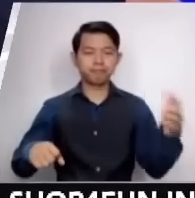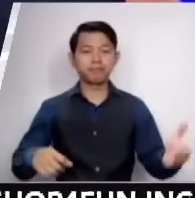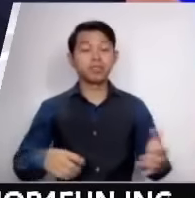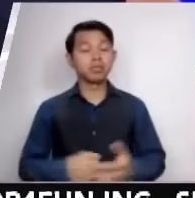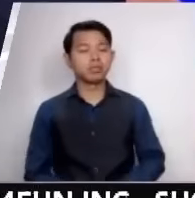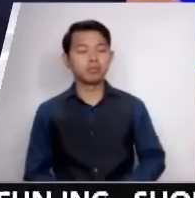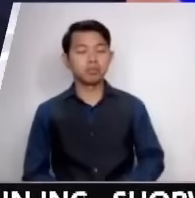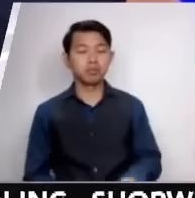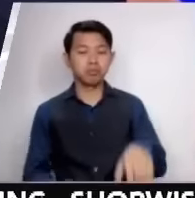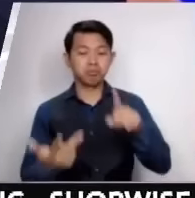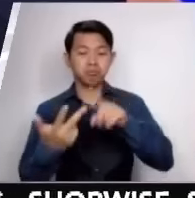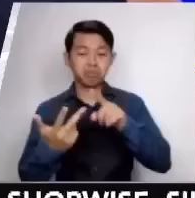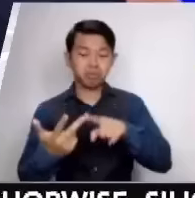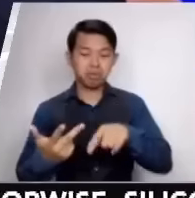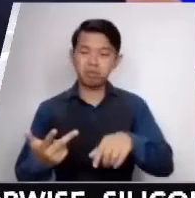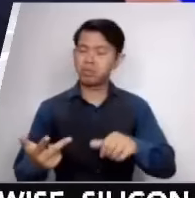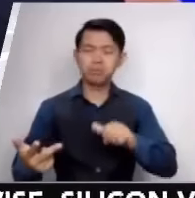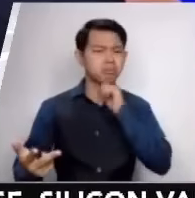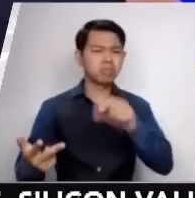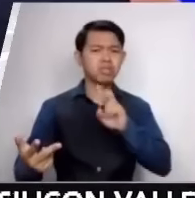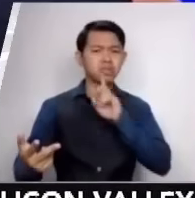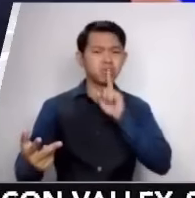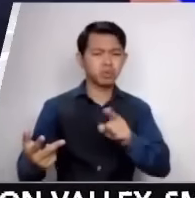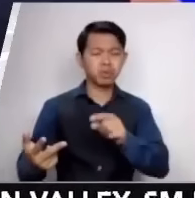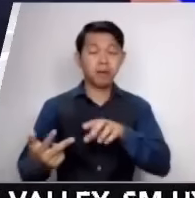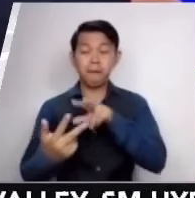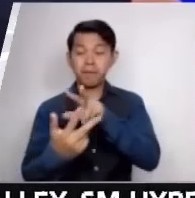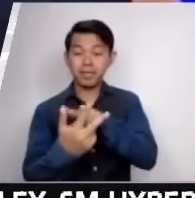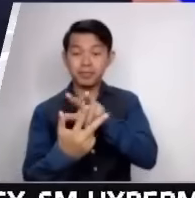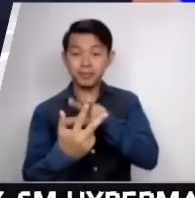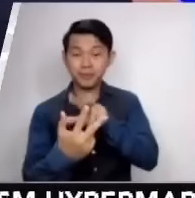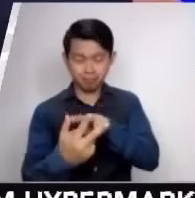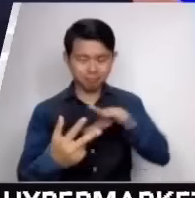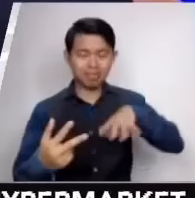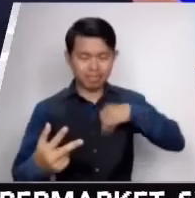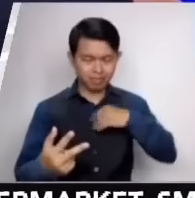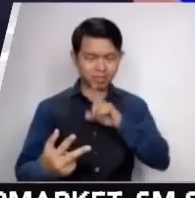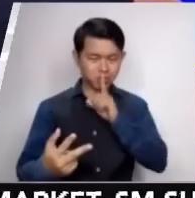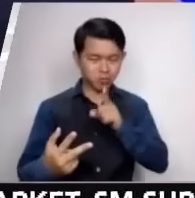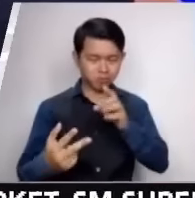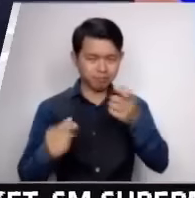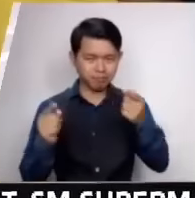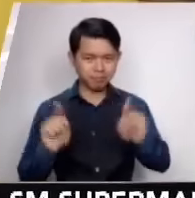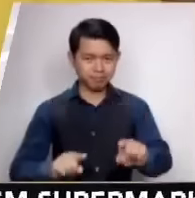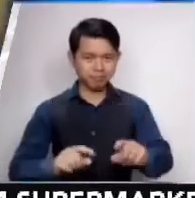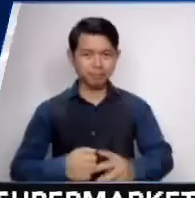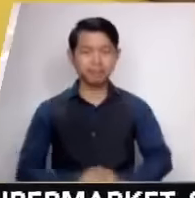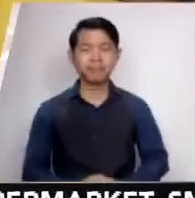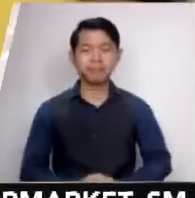habang aminado naman sa pang-hold up ang dalawa pa. May unang balita si James Agusti.